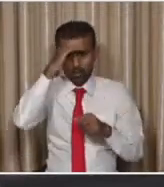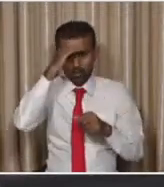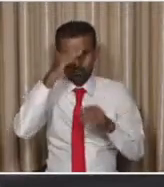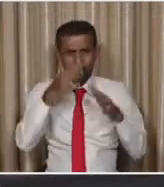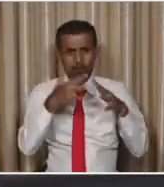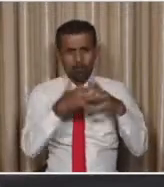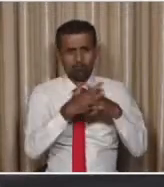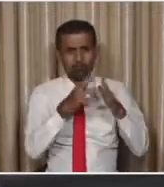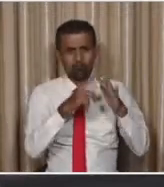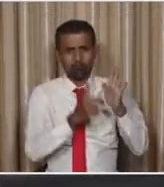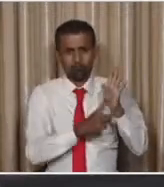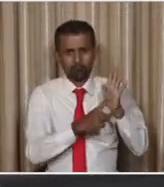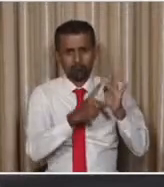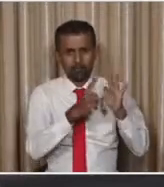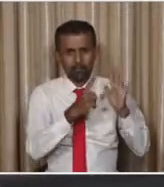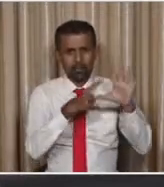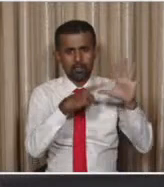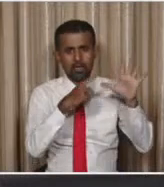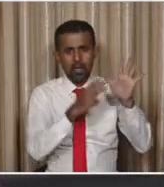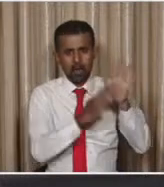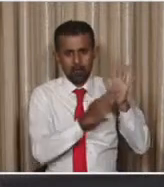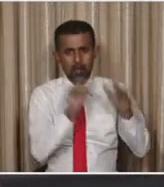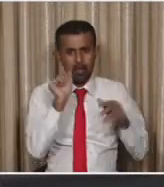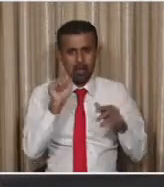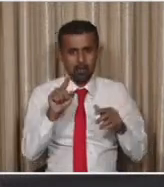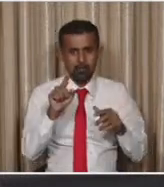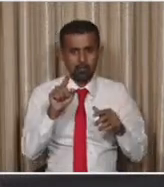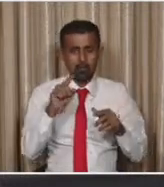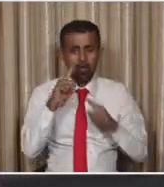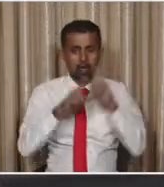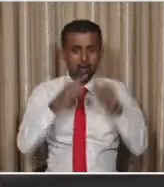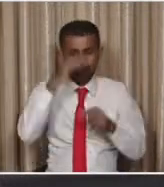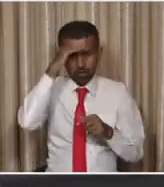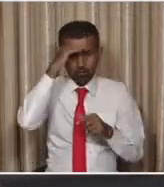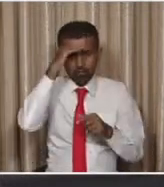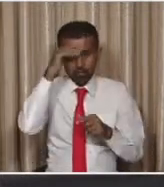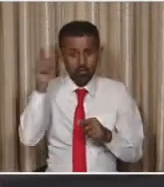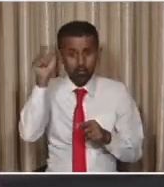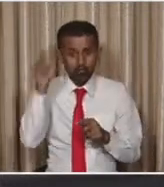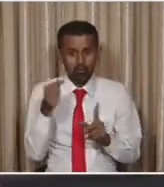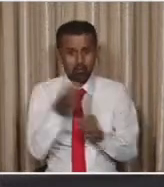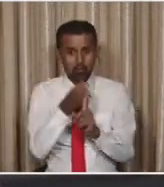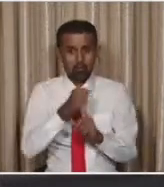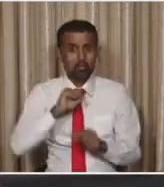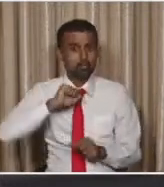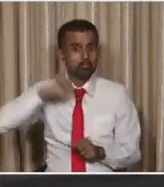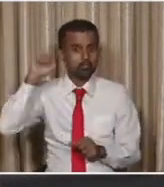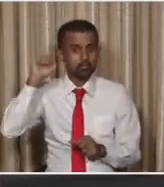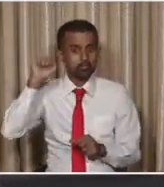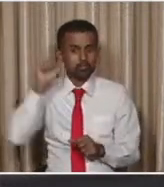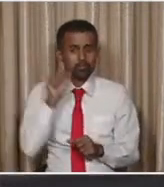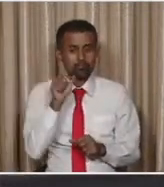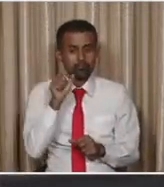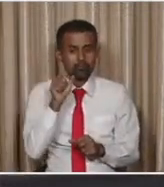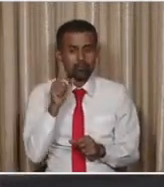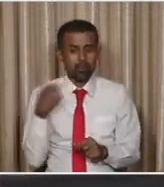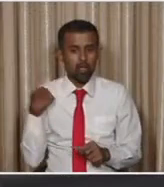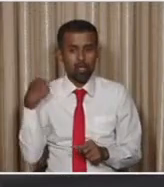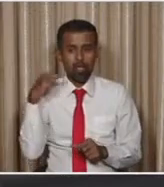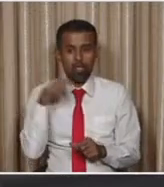විලියම් ලෙන්තන් සාමිවරයා. එතුමාට බලපෑමක් කරනවා රජතුමා